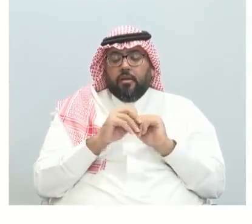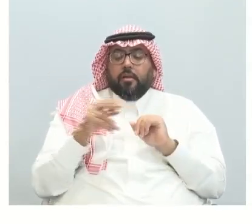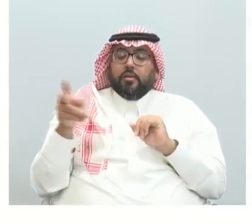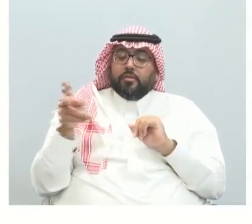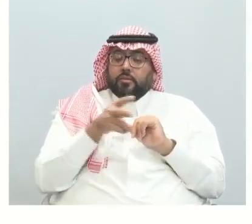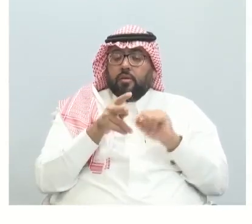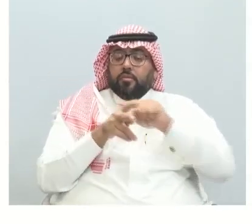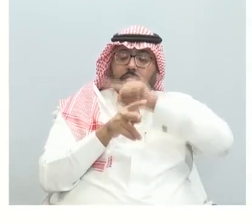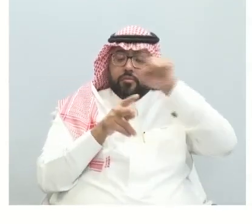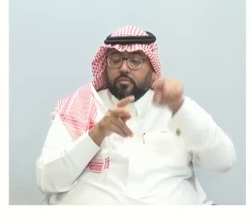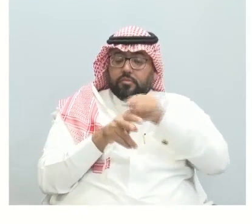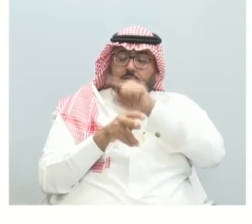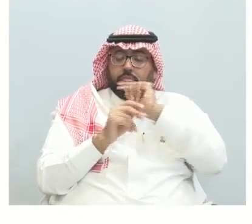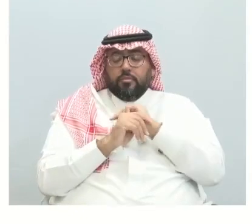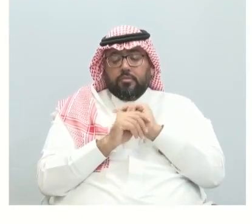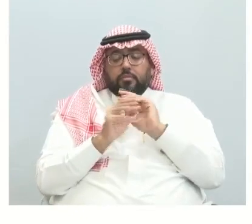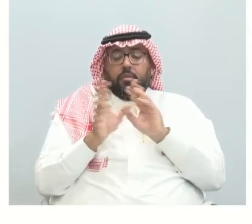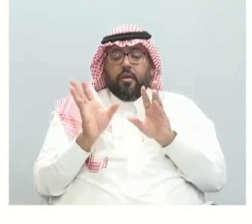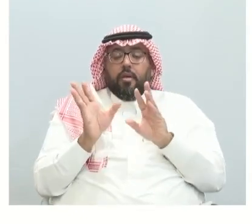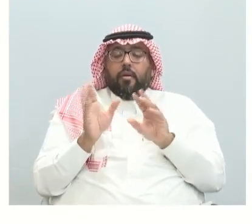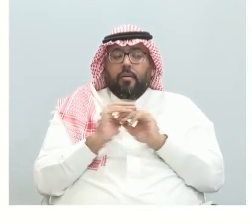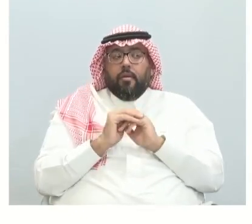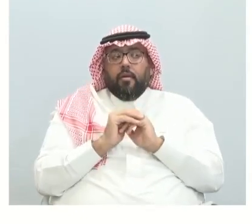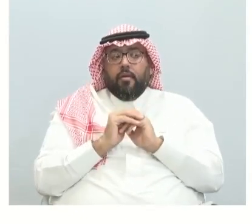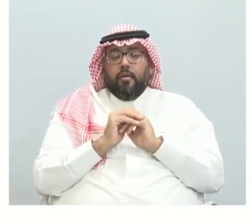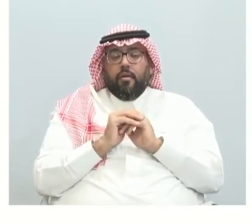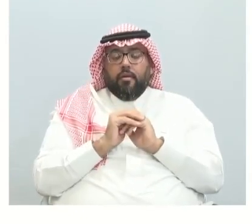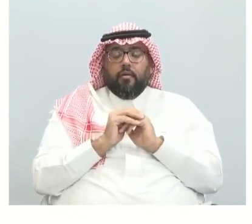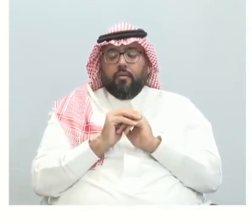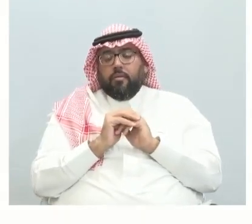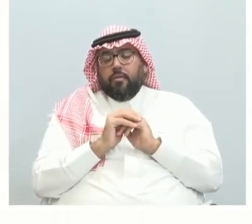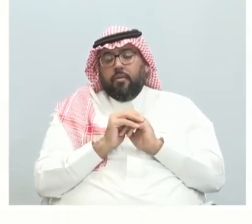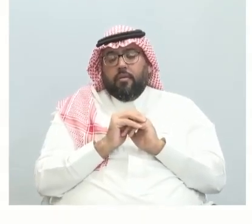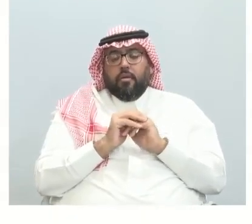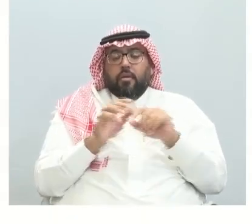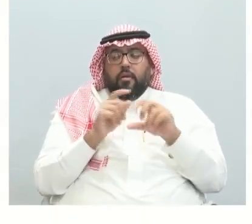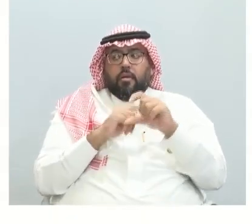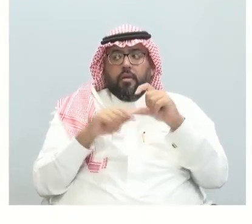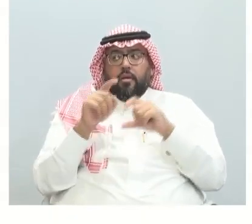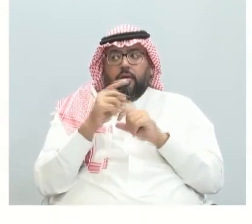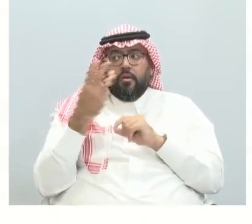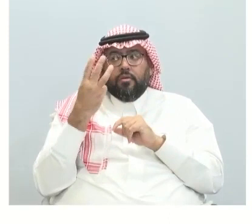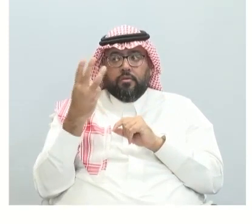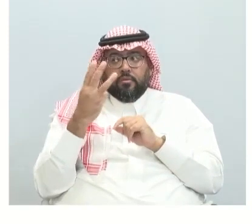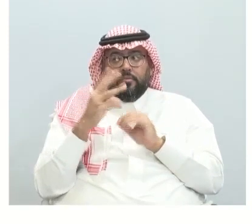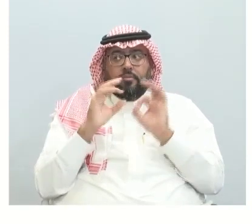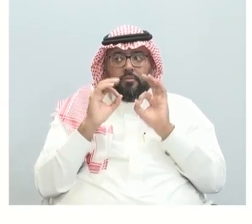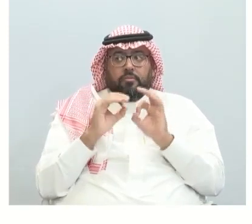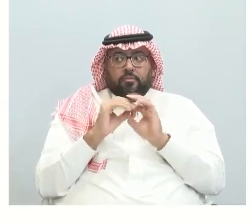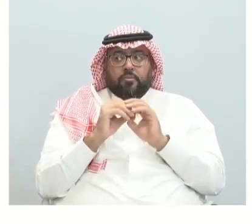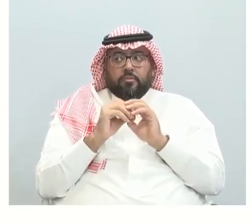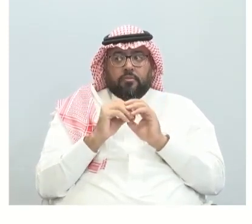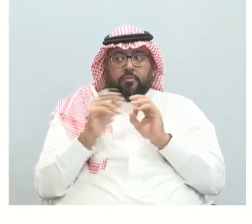اين المساواه او اشاره المساواه احسنتم الاشاره الثالثه اذا